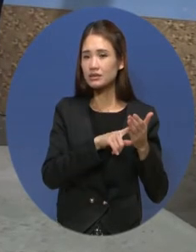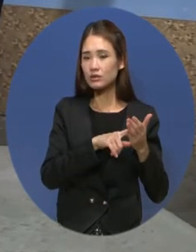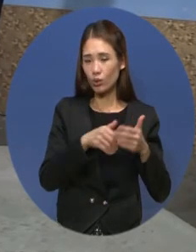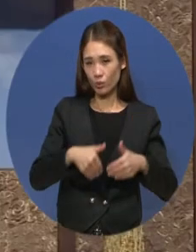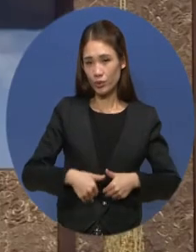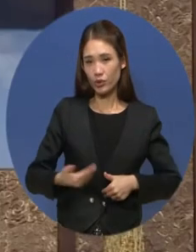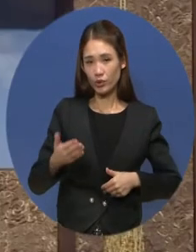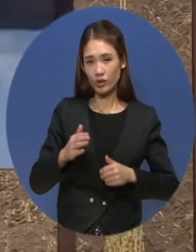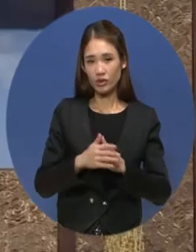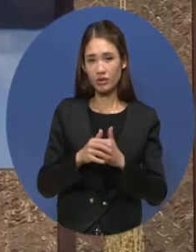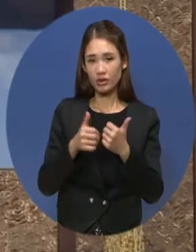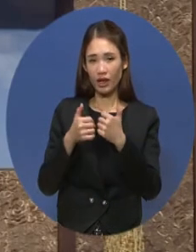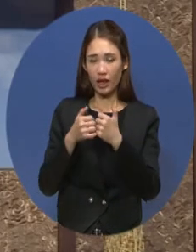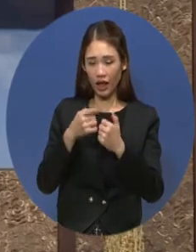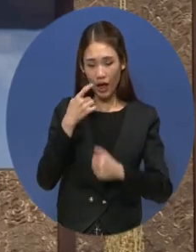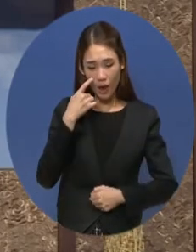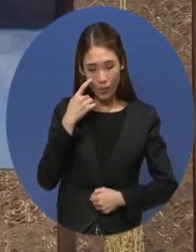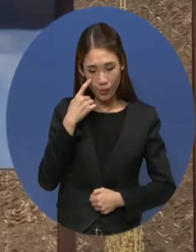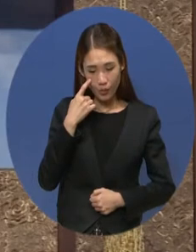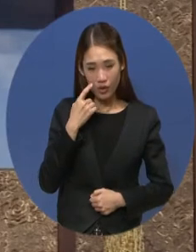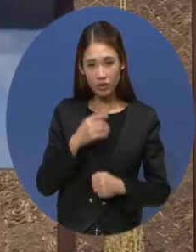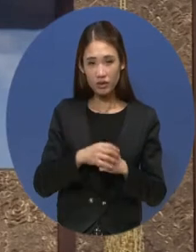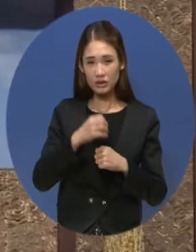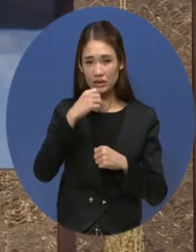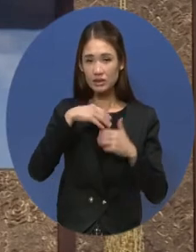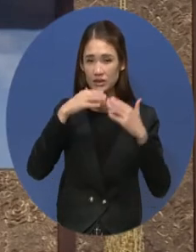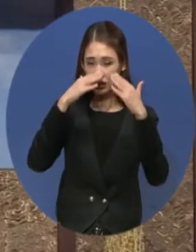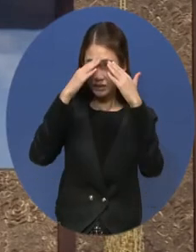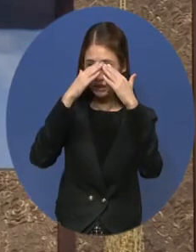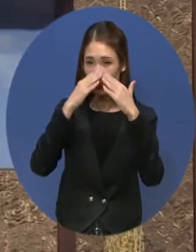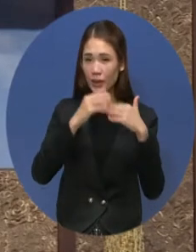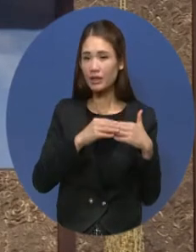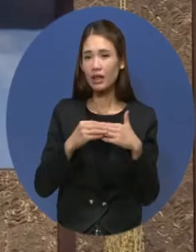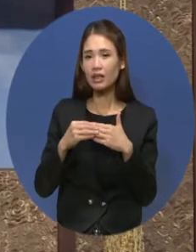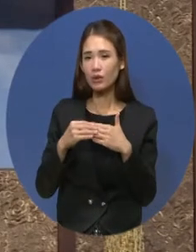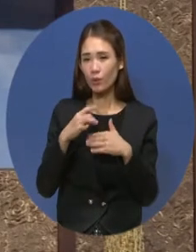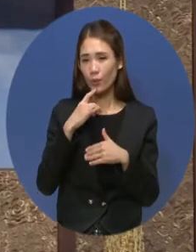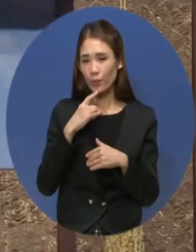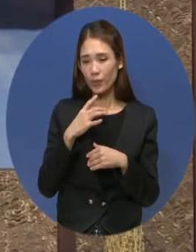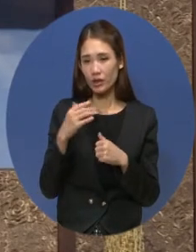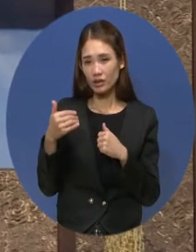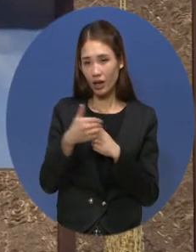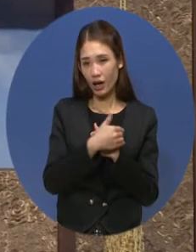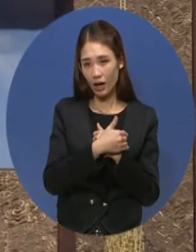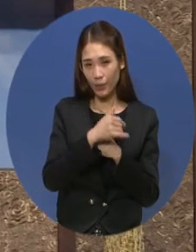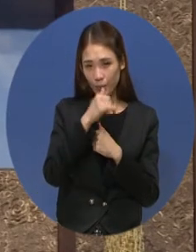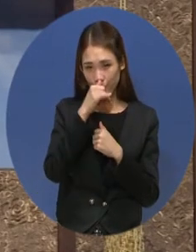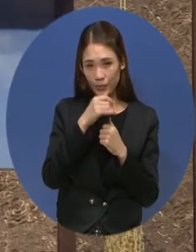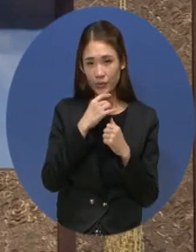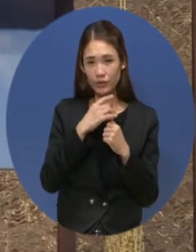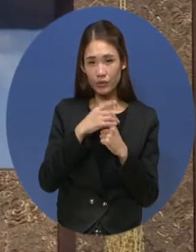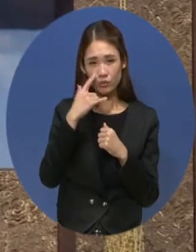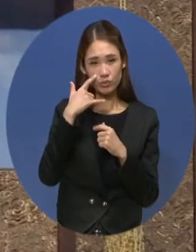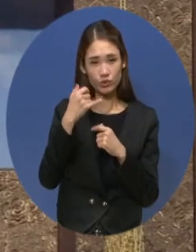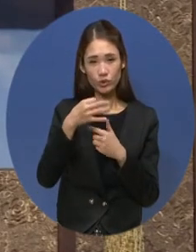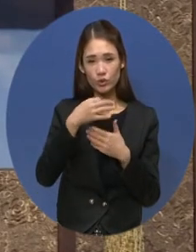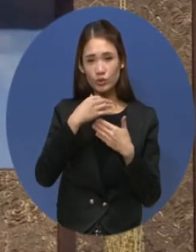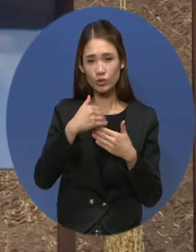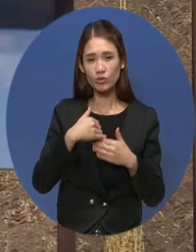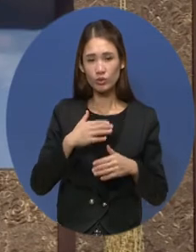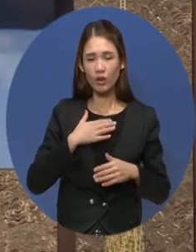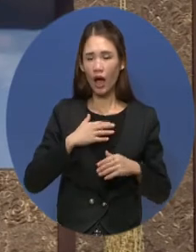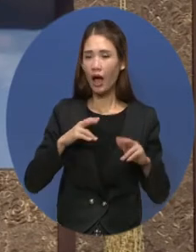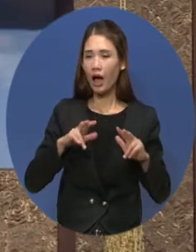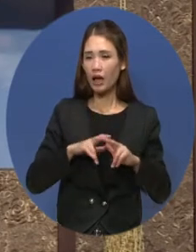근데 저희가 상담을 하다보면 그냥 집에서 그냥 데리고 있는 그리고 부모님들 욕구는 그렇지 않습니까 우리 아이는